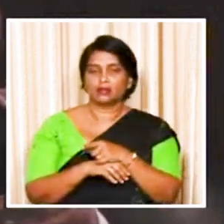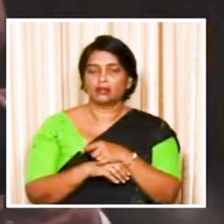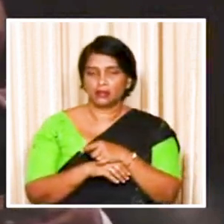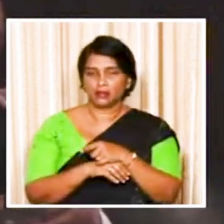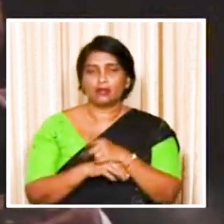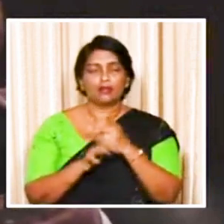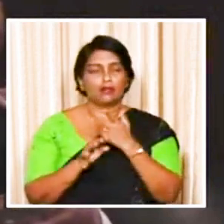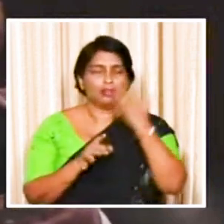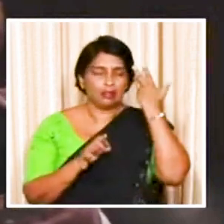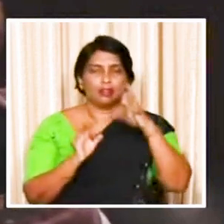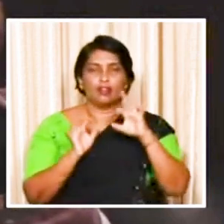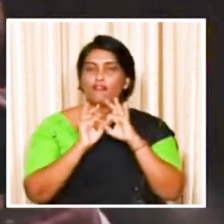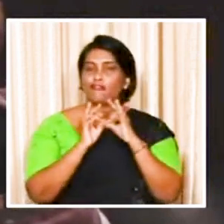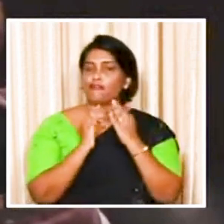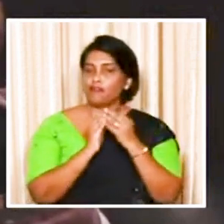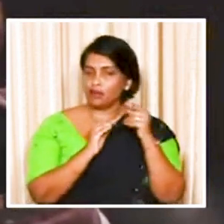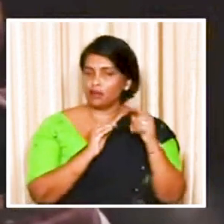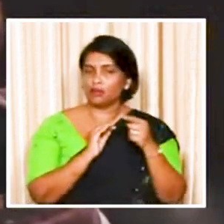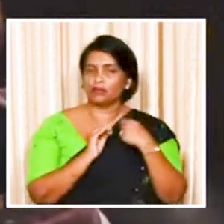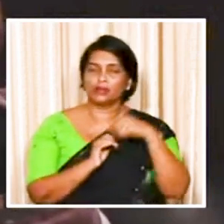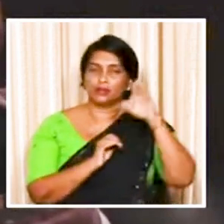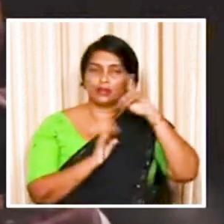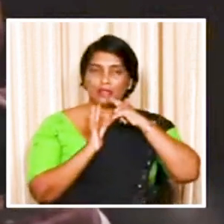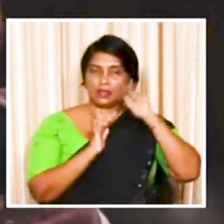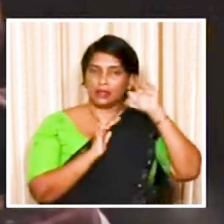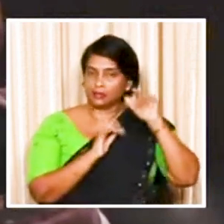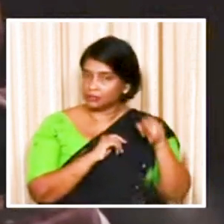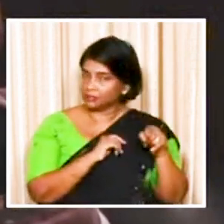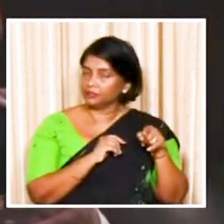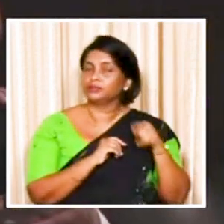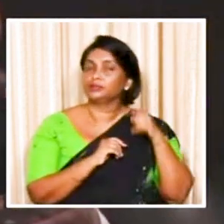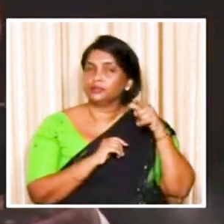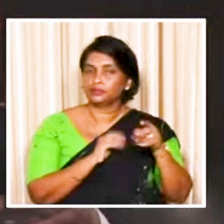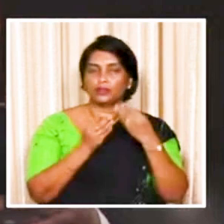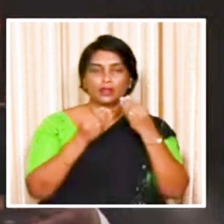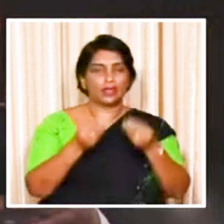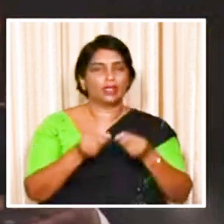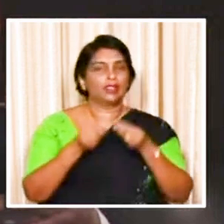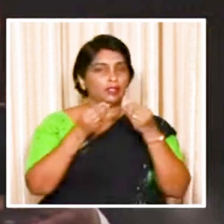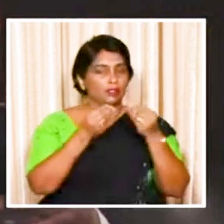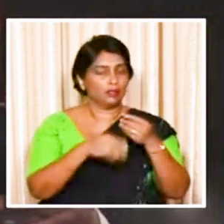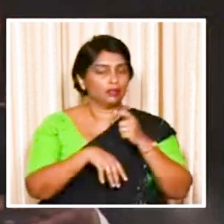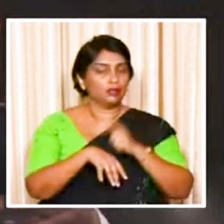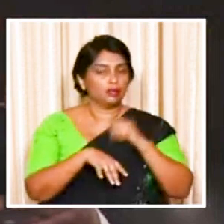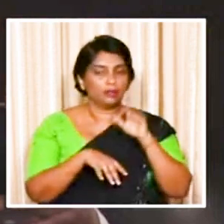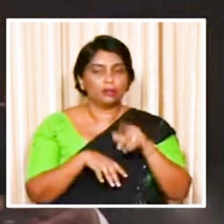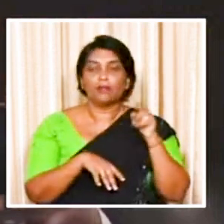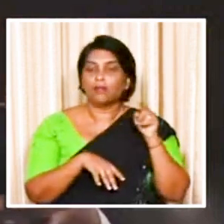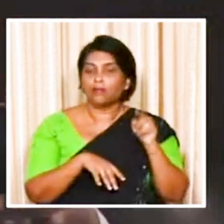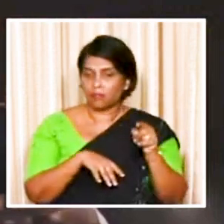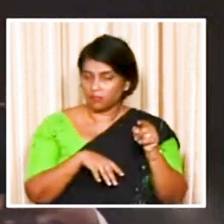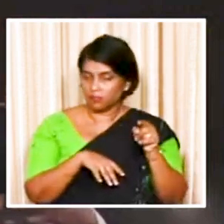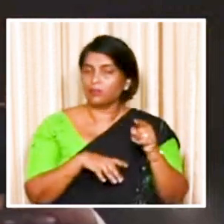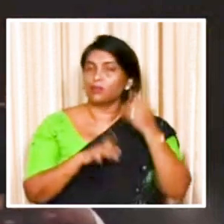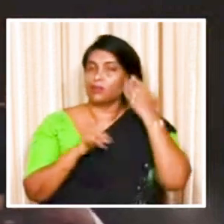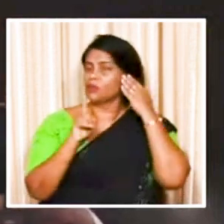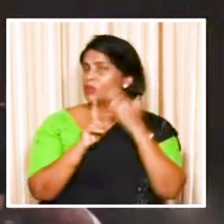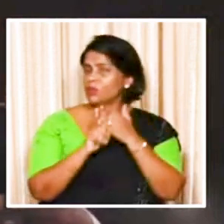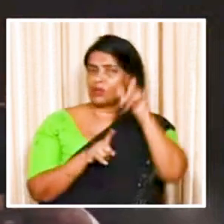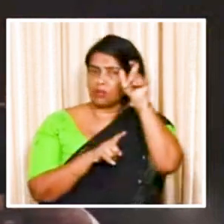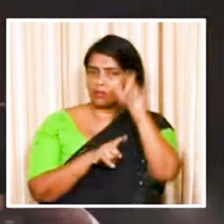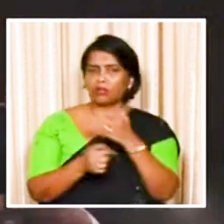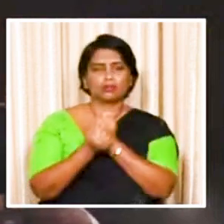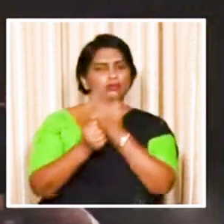உணவு வழங்கி அவர்களை கௌரவிக்க முனைந்த பொழுது அவர்களை கைது செய்வதென்றால் அந்த ஏற்பாட்டை மேற்கொண்டவர்களை கைது செய்வதென்றால்